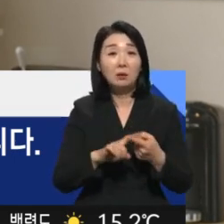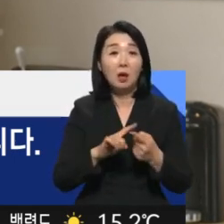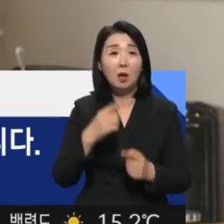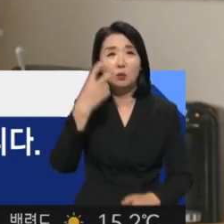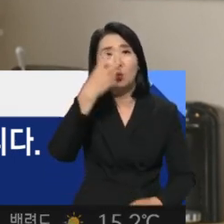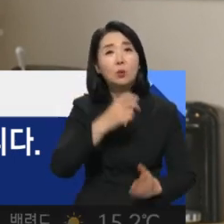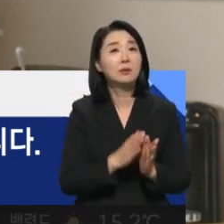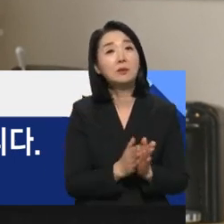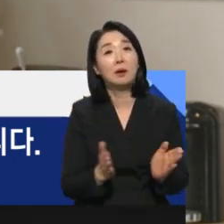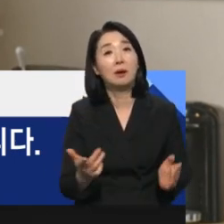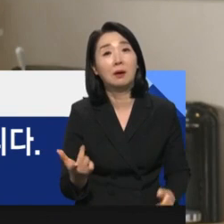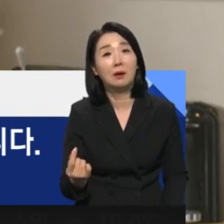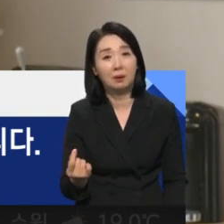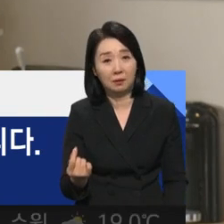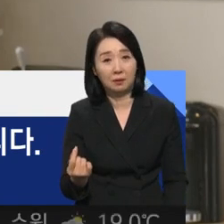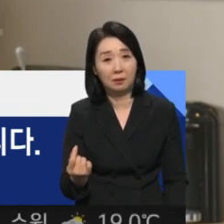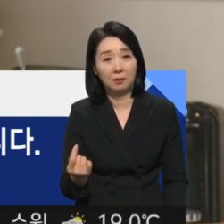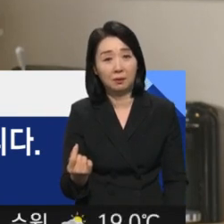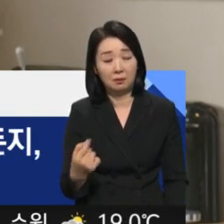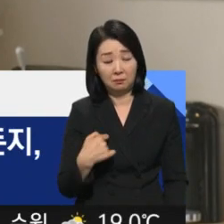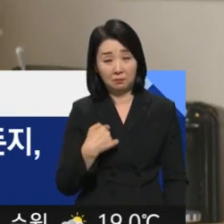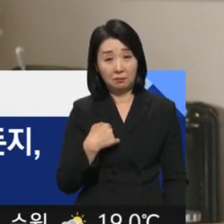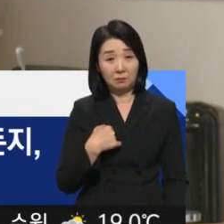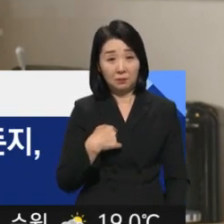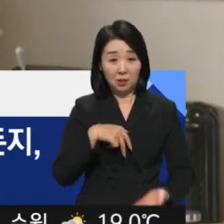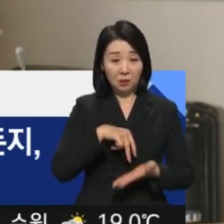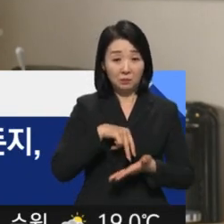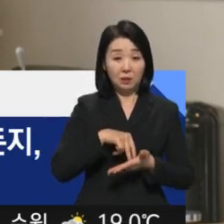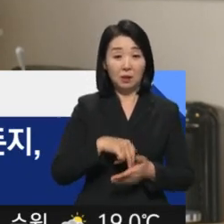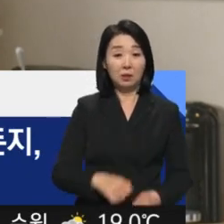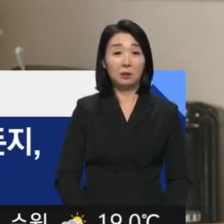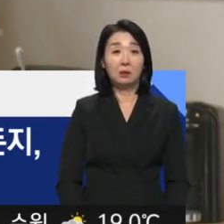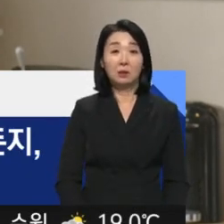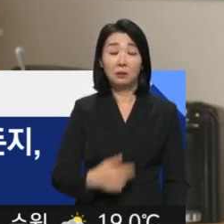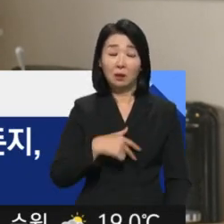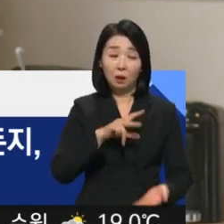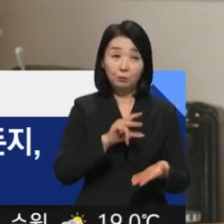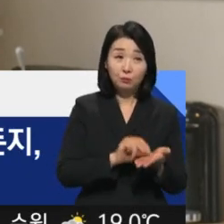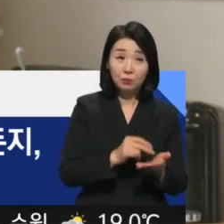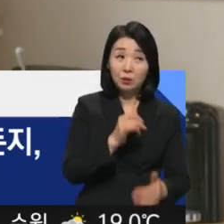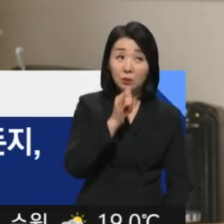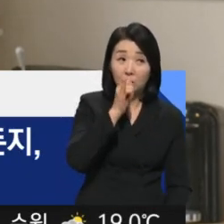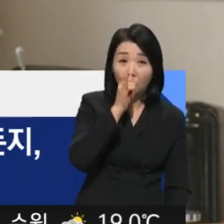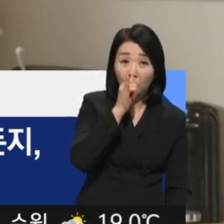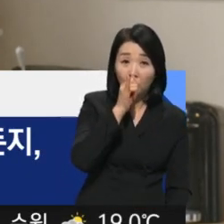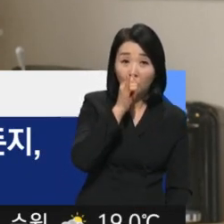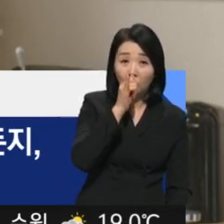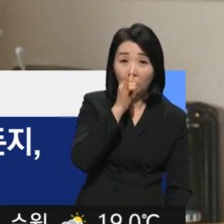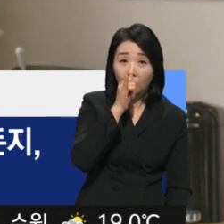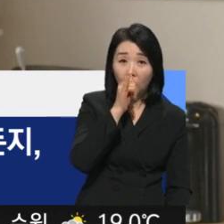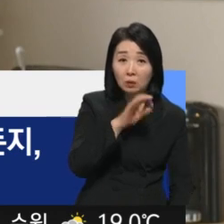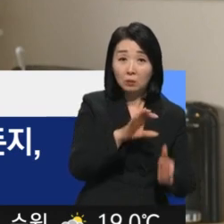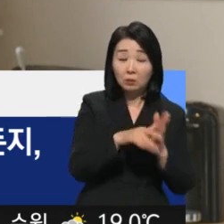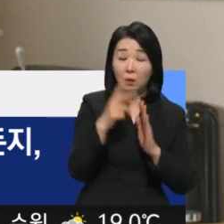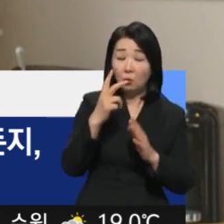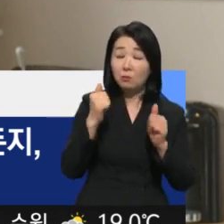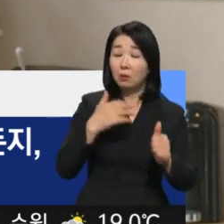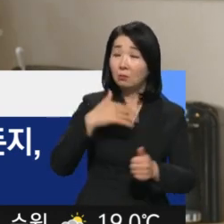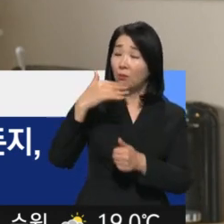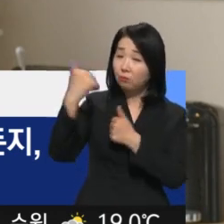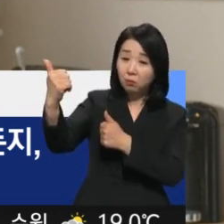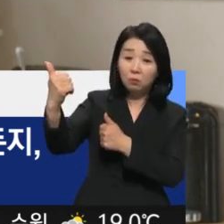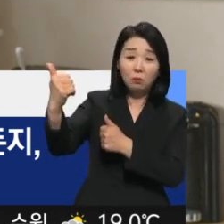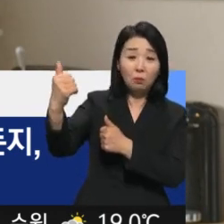조사가 시작되었습니다. 실제로. 그래서 저는 저에 대한 문제가 있었다면 당연히 검찰에서 나를